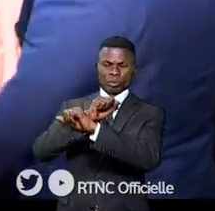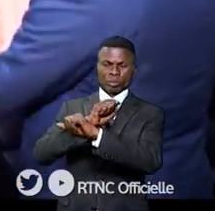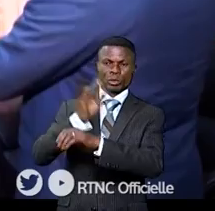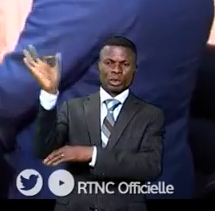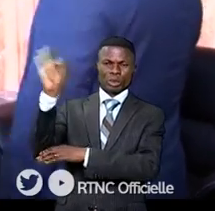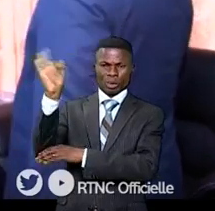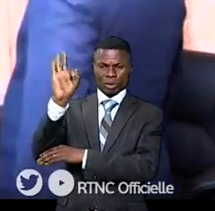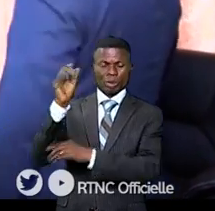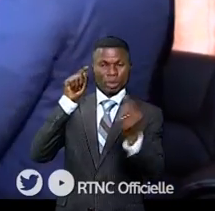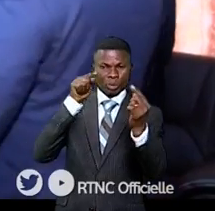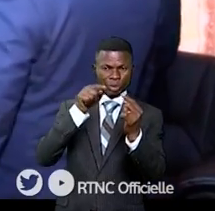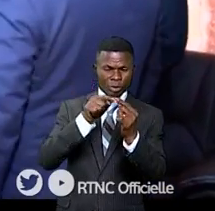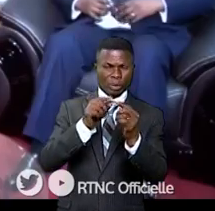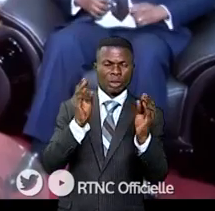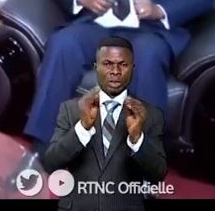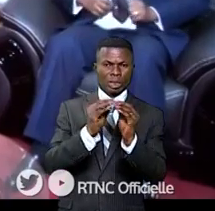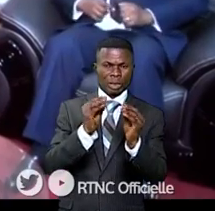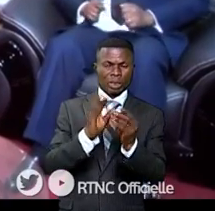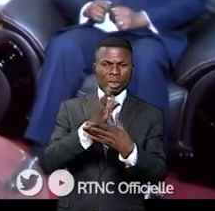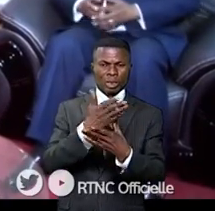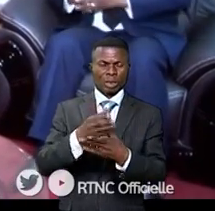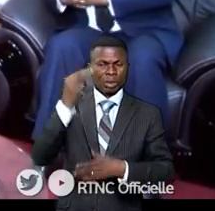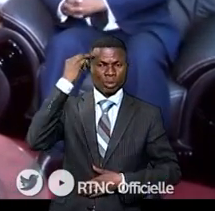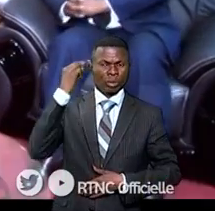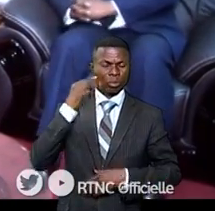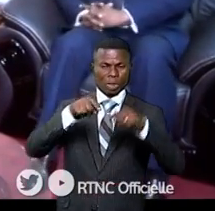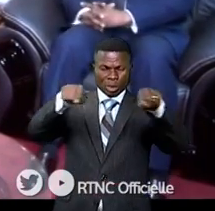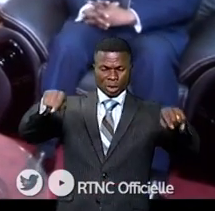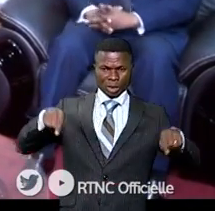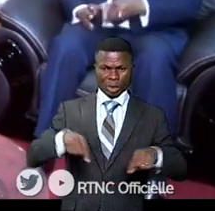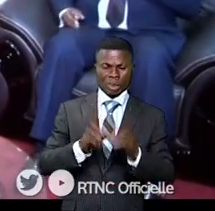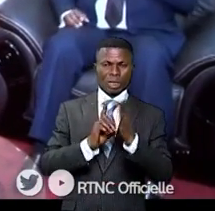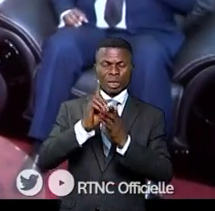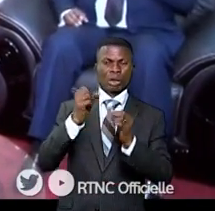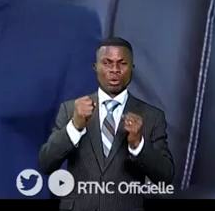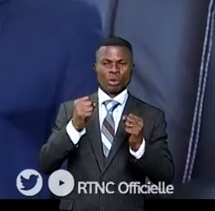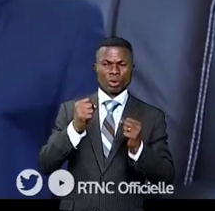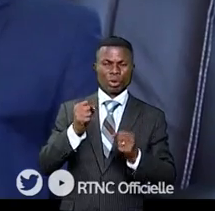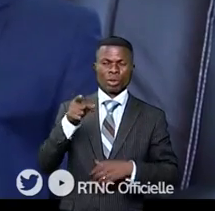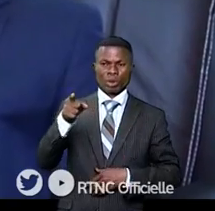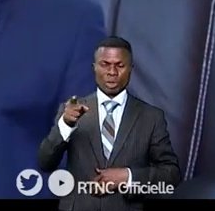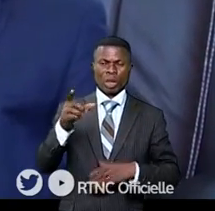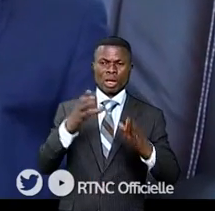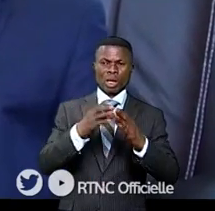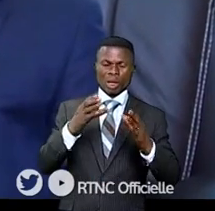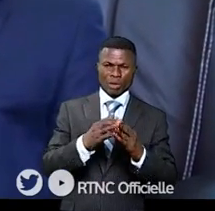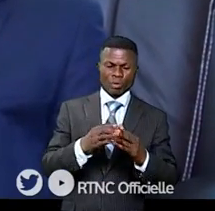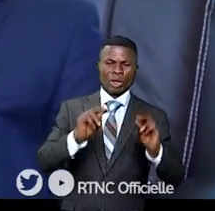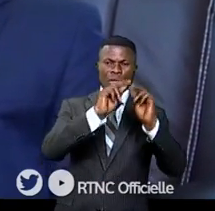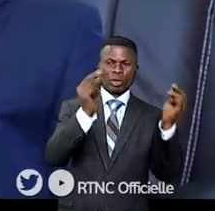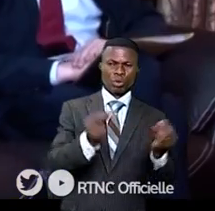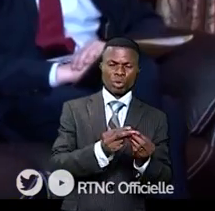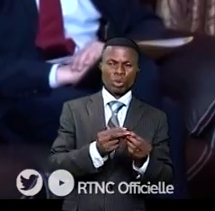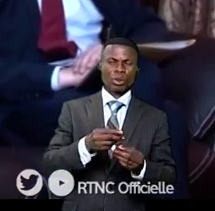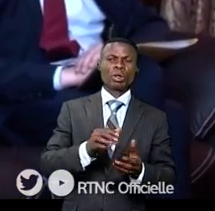Congo, voilà l'objectif de l'entrevue entre le ministre de l'Environnement et Développement Durable, Maître Claude Niamonga-Bolopeskakuba, avec